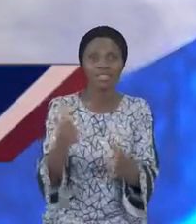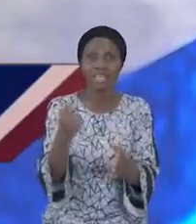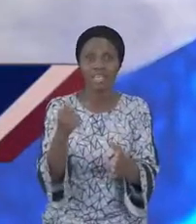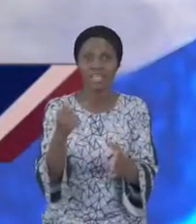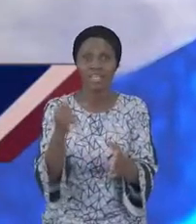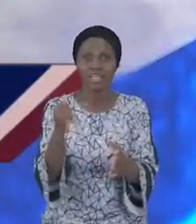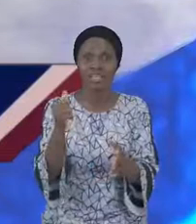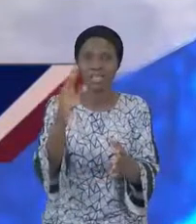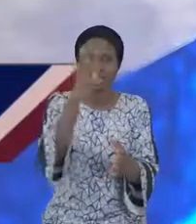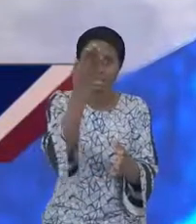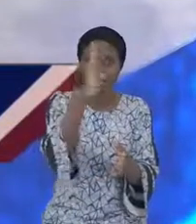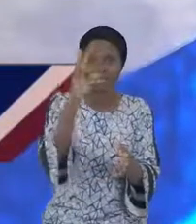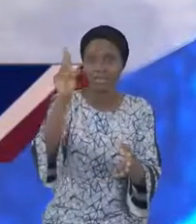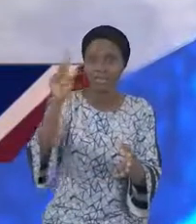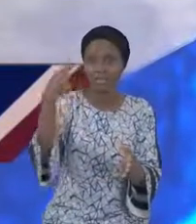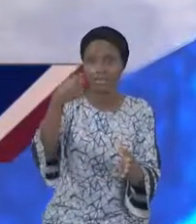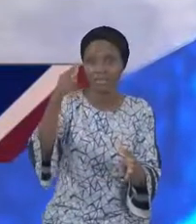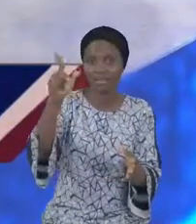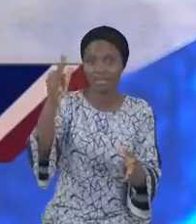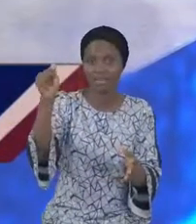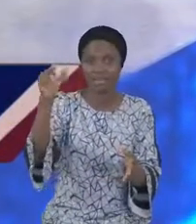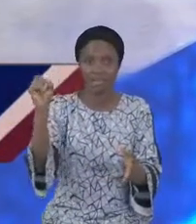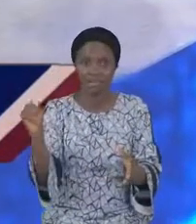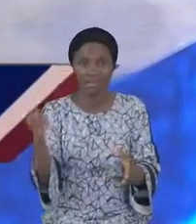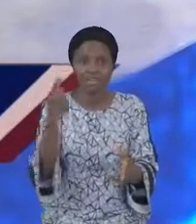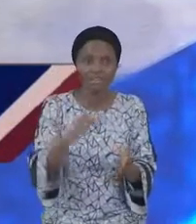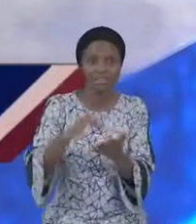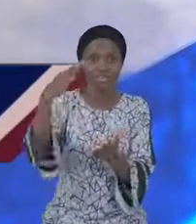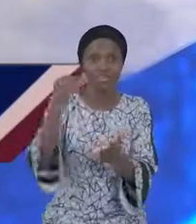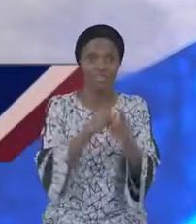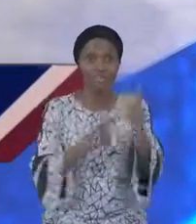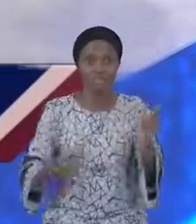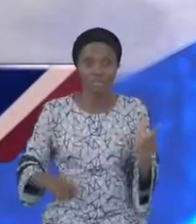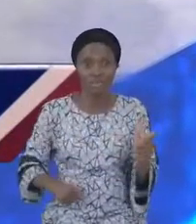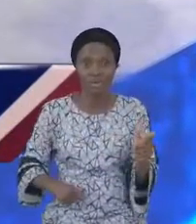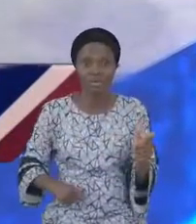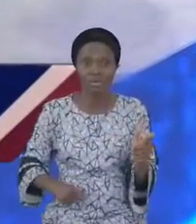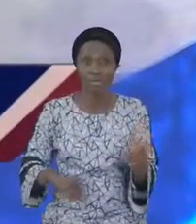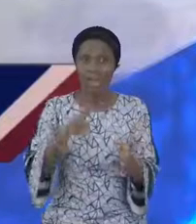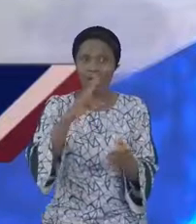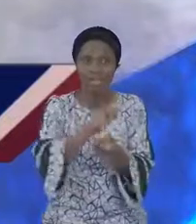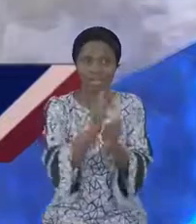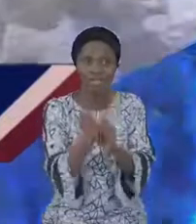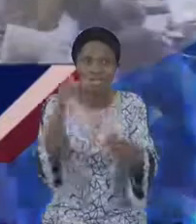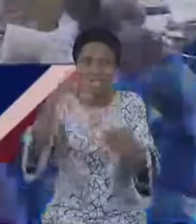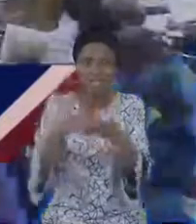miroir la gloire du Seigneur, nous sommes transformés